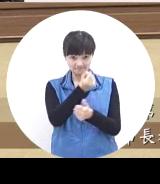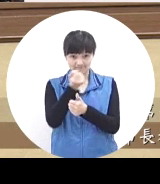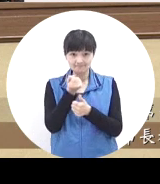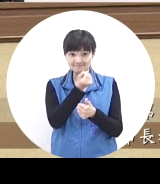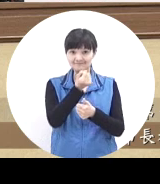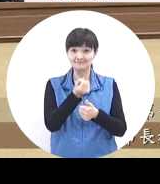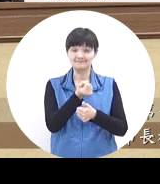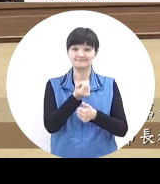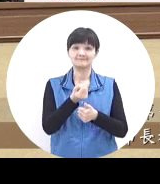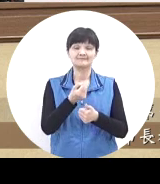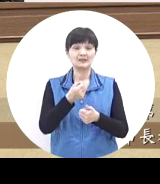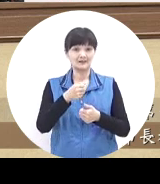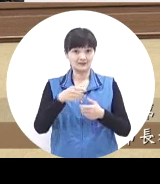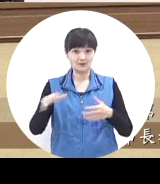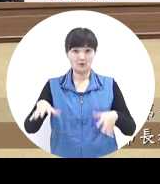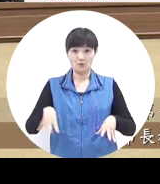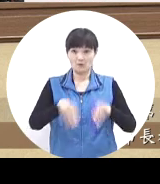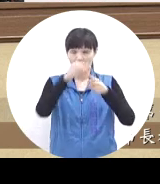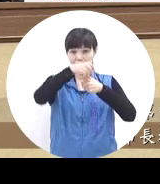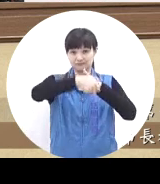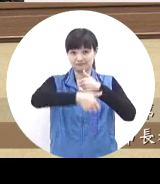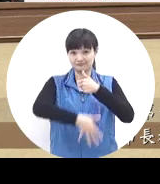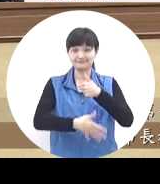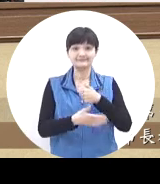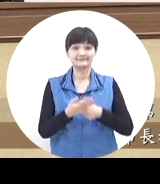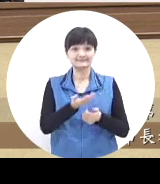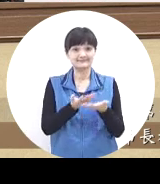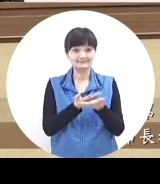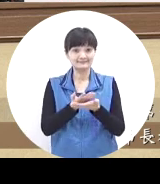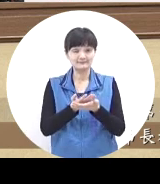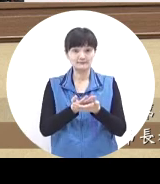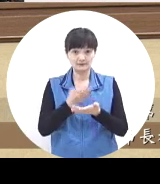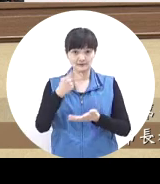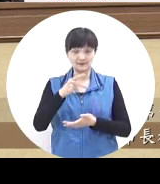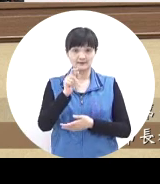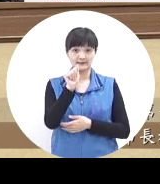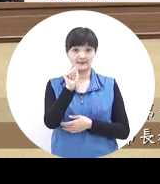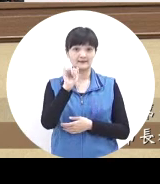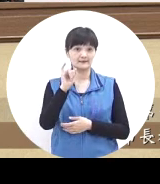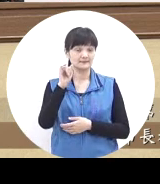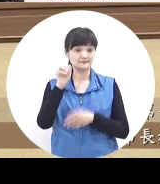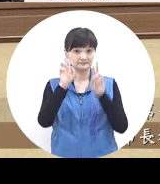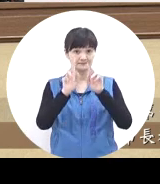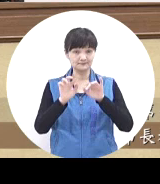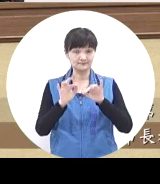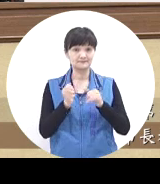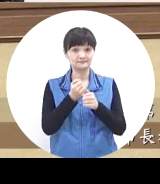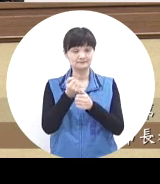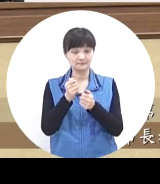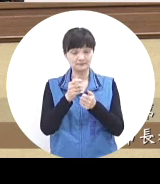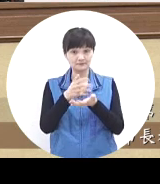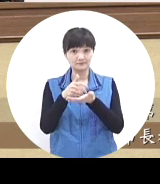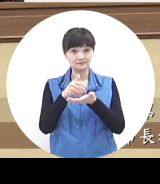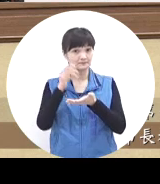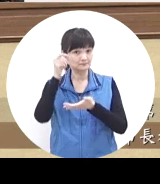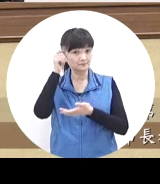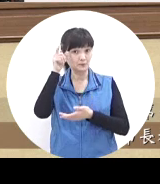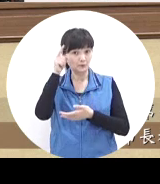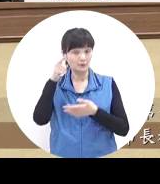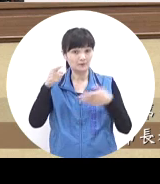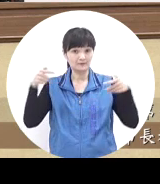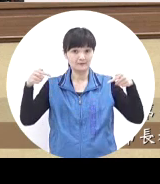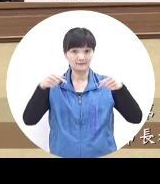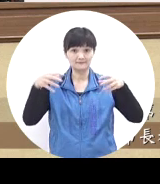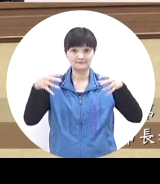让本市的 AI 云端运算还有所有的科技里面都能够跟我们永续环境